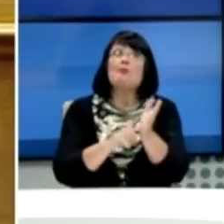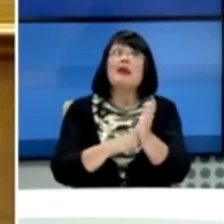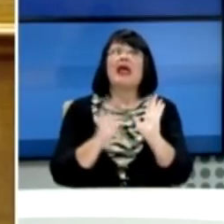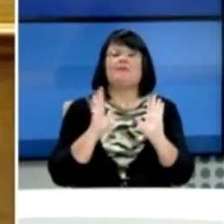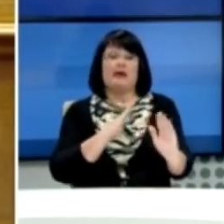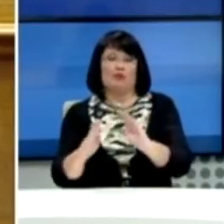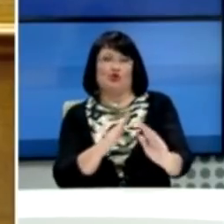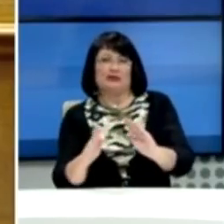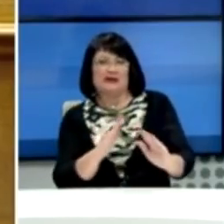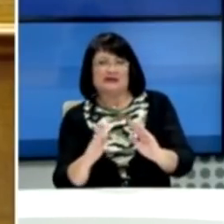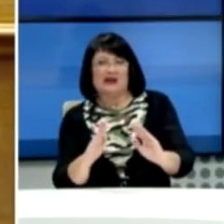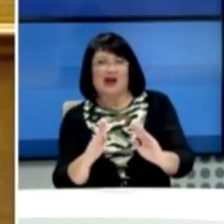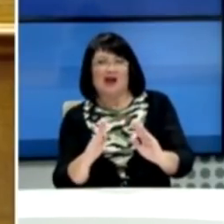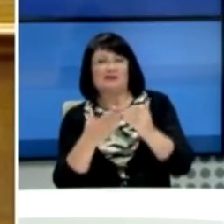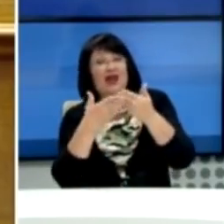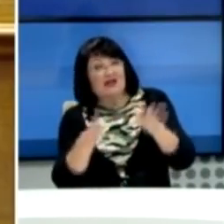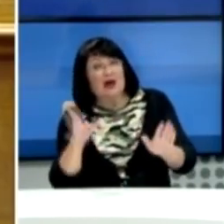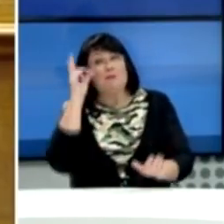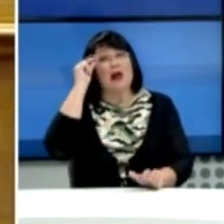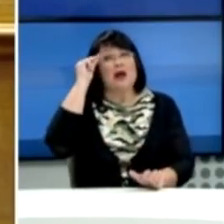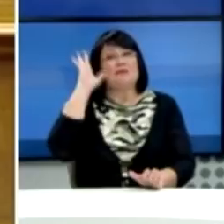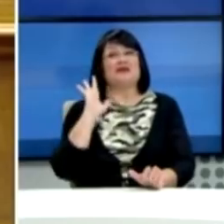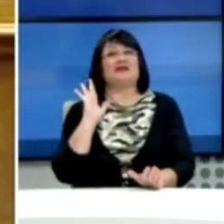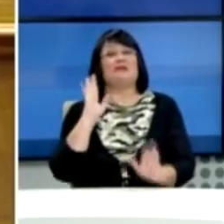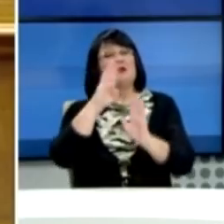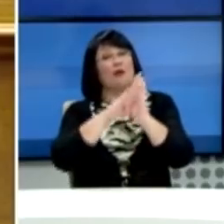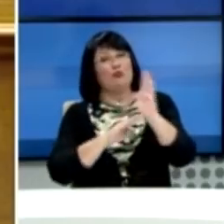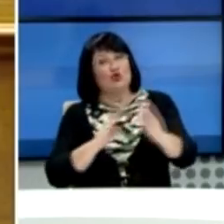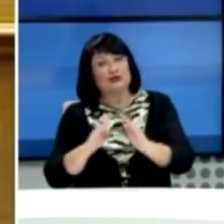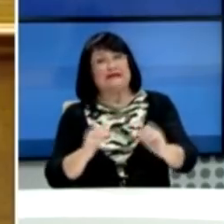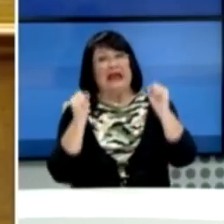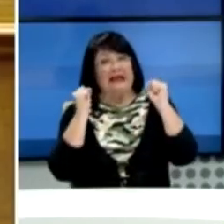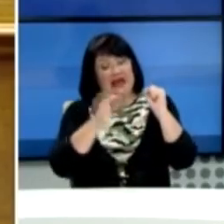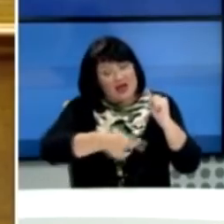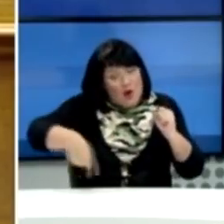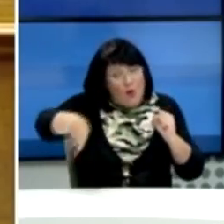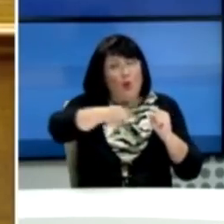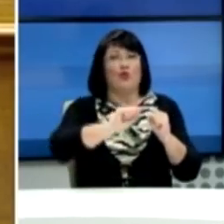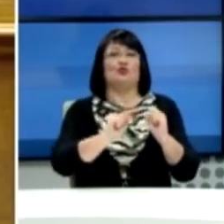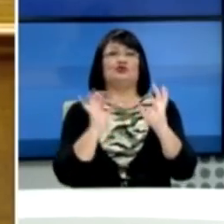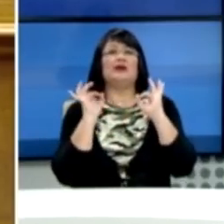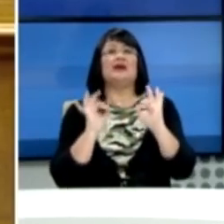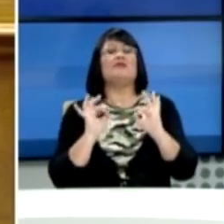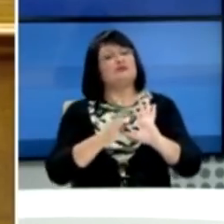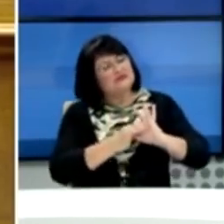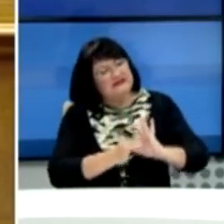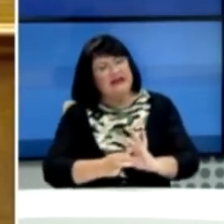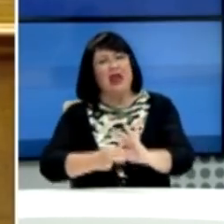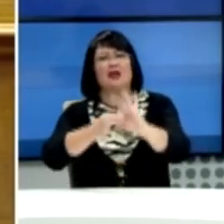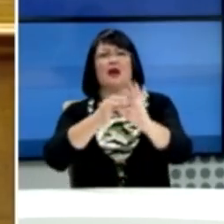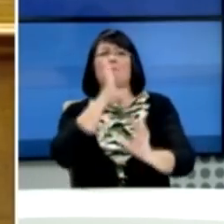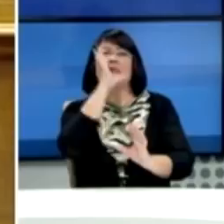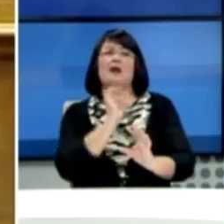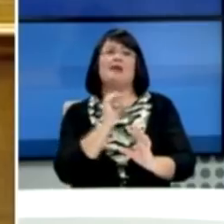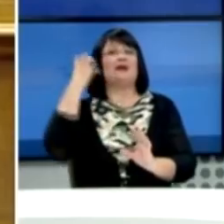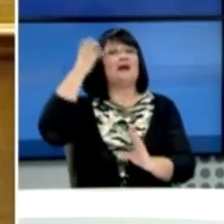να διασφαλιστεί για να έχουμε ανοιχτά ΑΕΗ με όρους προστασίας της υγείας όλων και με συνέχεια της